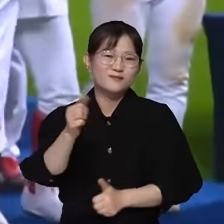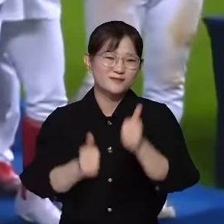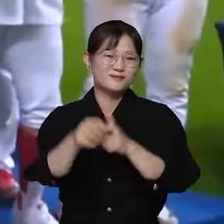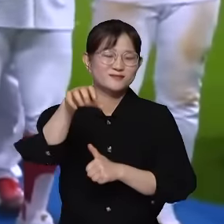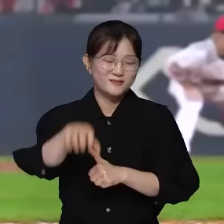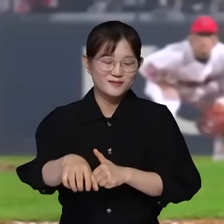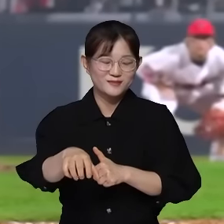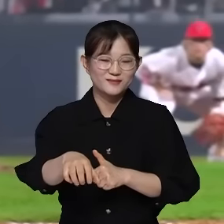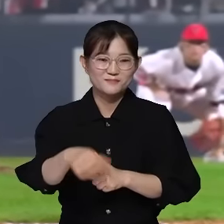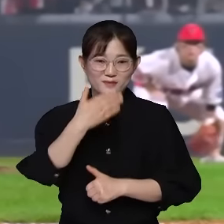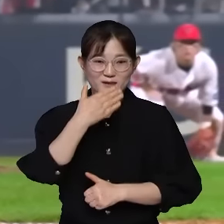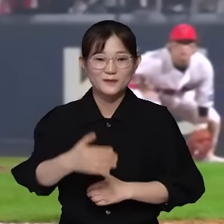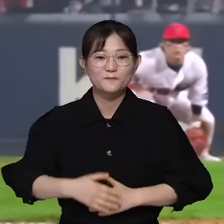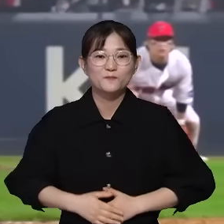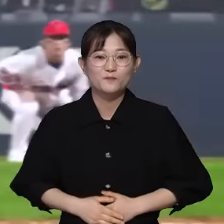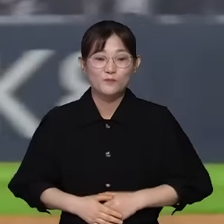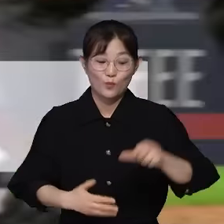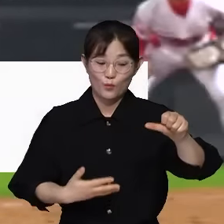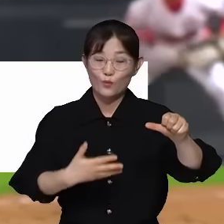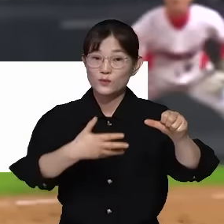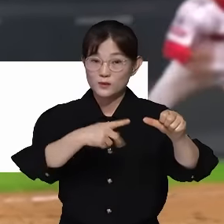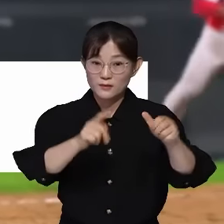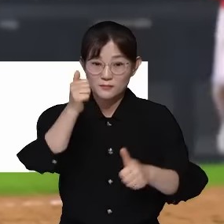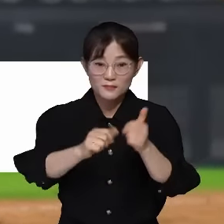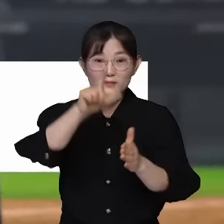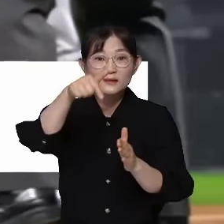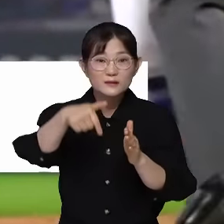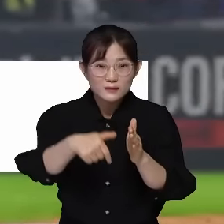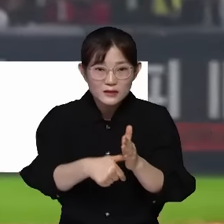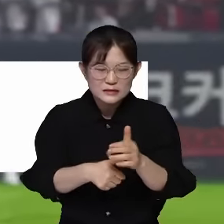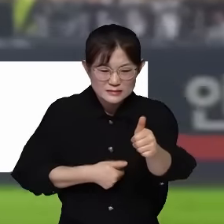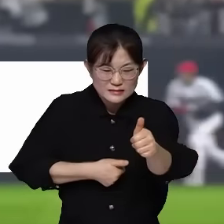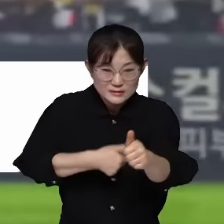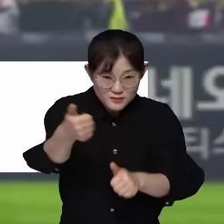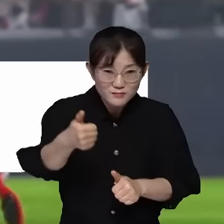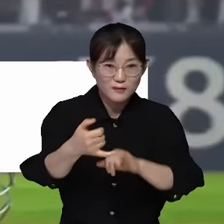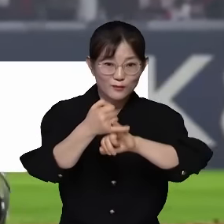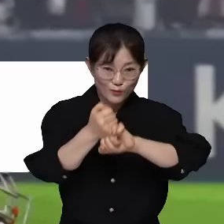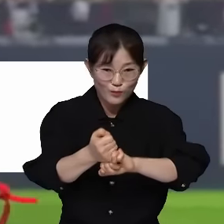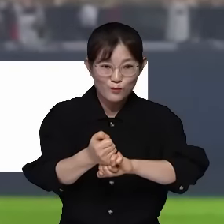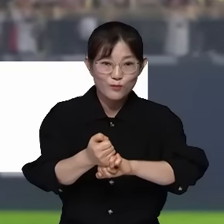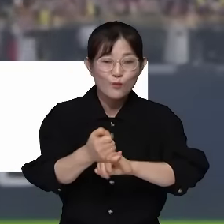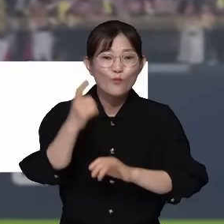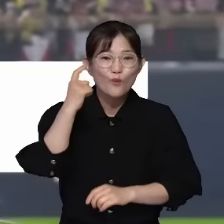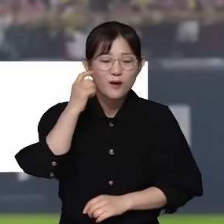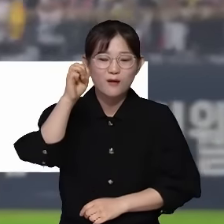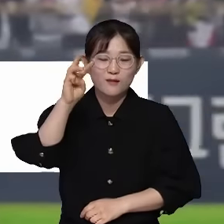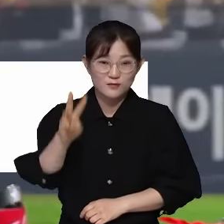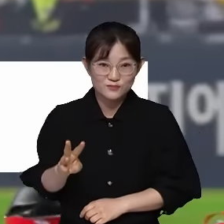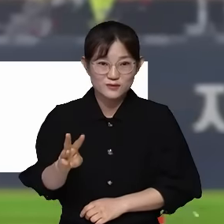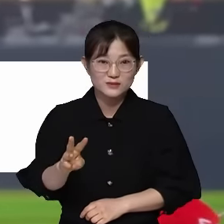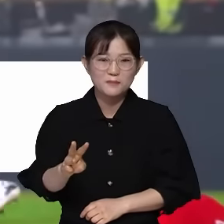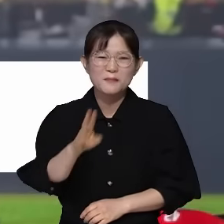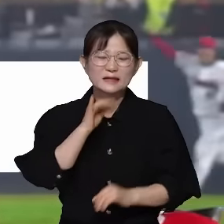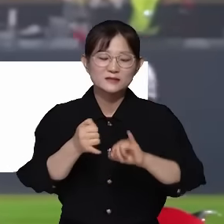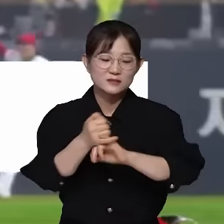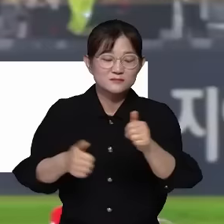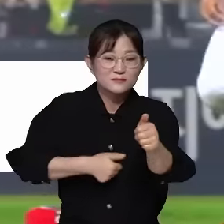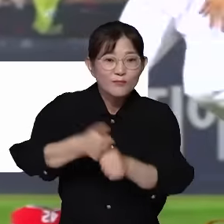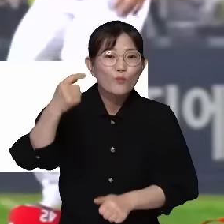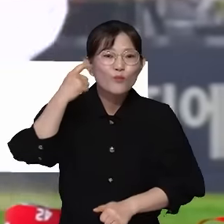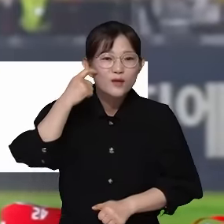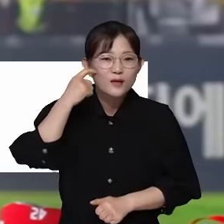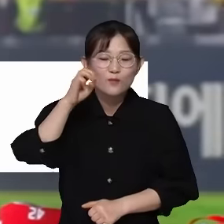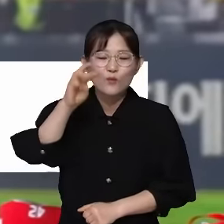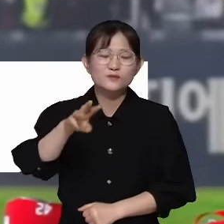만들어졌습니다. 기아가 5차전을 승부처로 콕 집은 것도 광주에서 반드시 승리하겠다고 공언한 것도 이